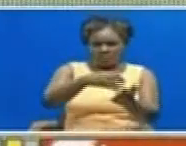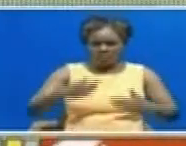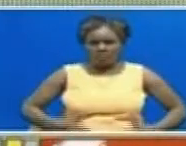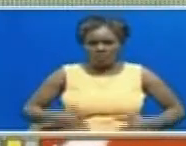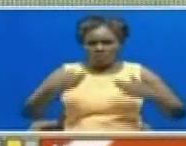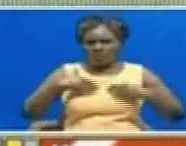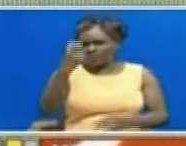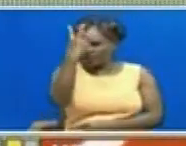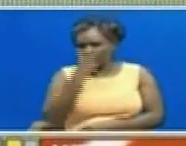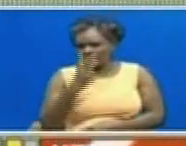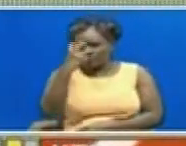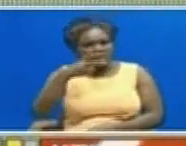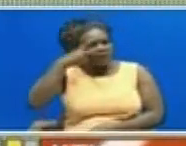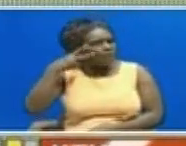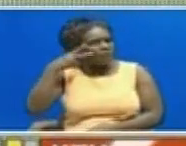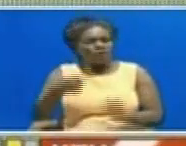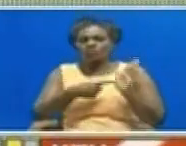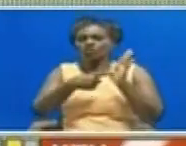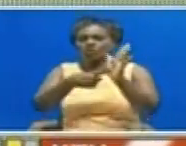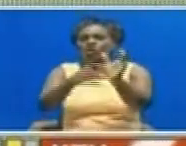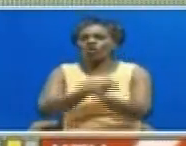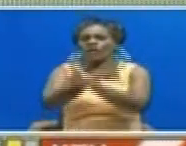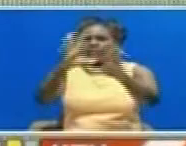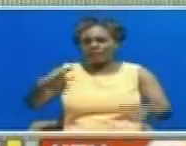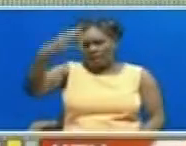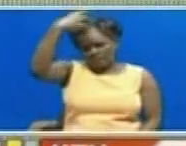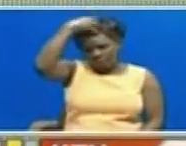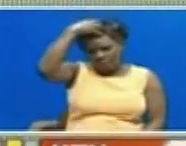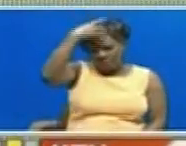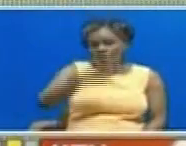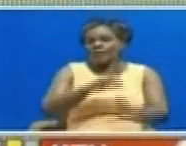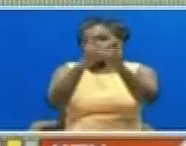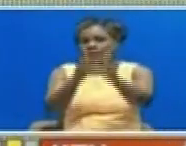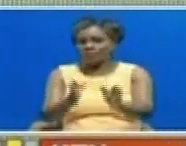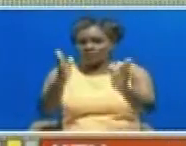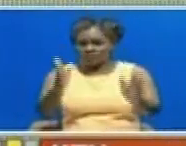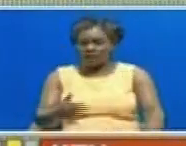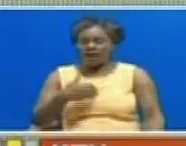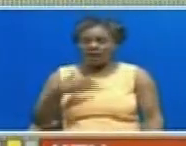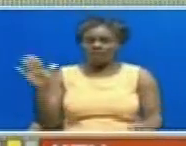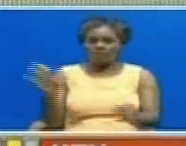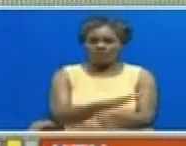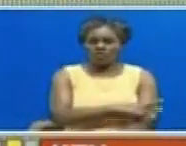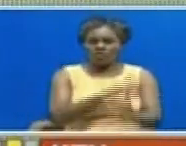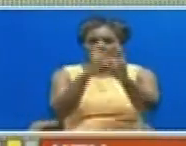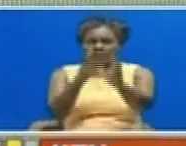ya washukiwa hao wa alshabab kuonyeshwa hadharani huko Lamu. Mwanahabari Hussein Mohamed ametuandalia taarifa ifuatayo.